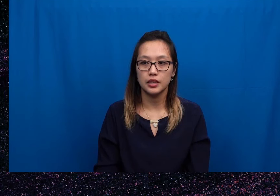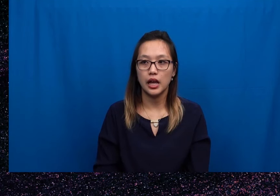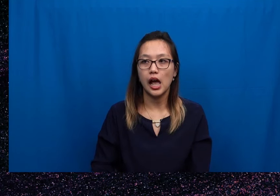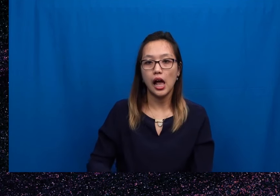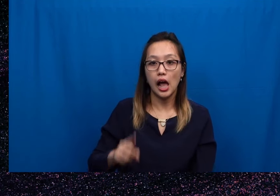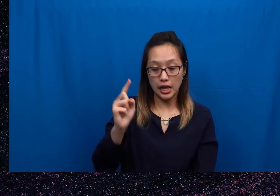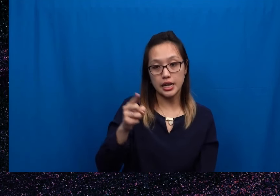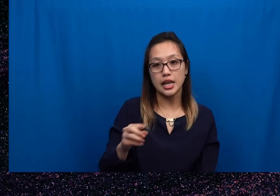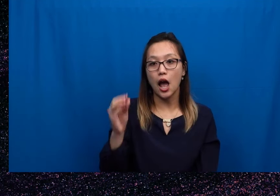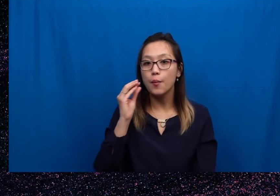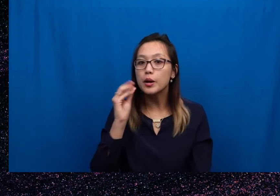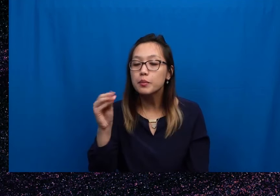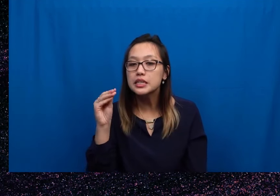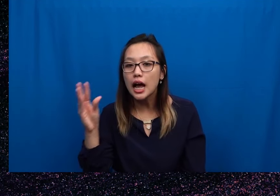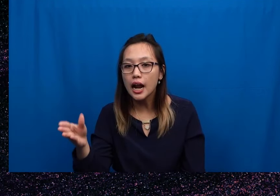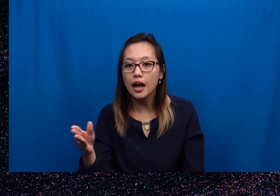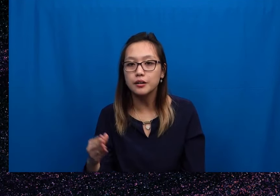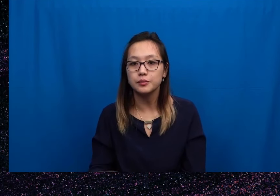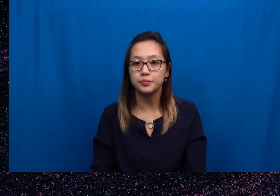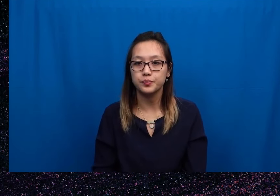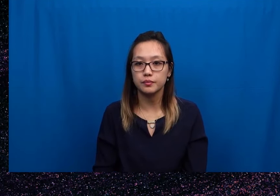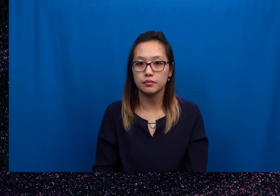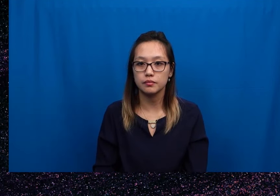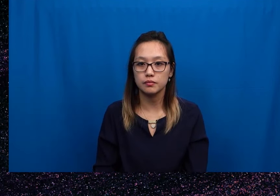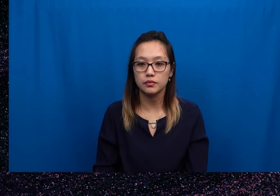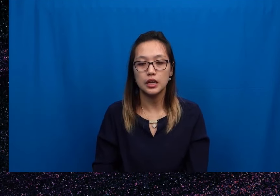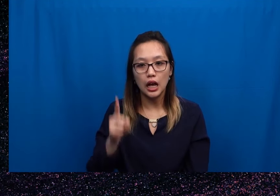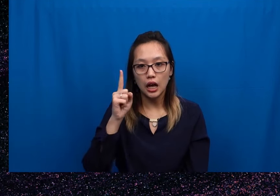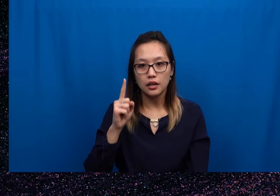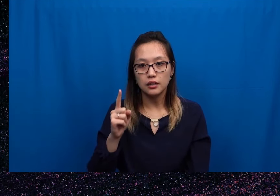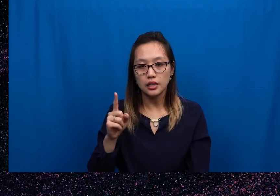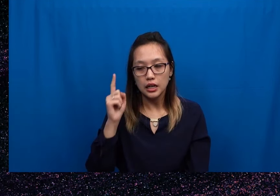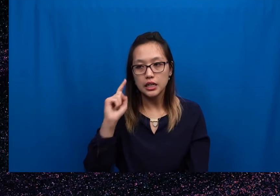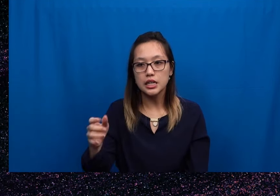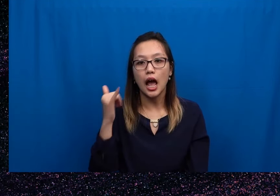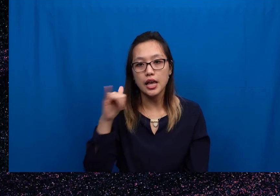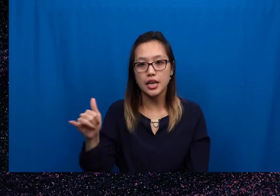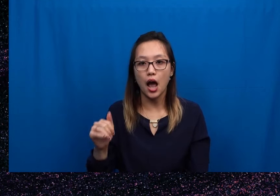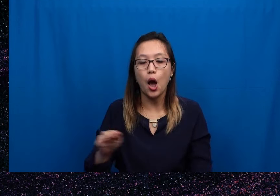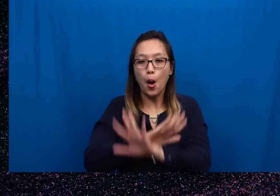itu. Dia yang banyak berdoa, dia juga yang